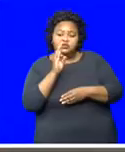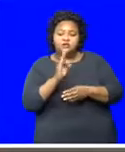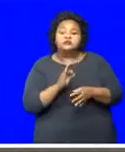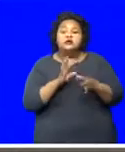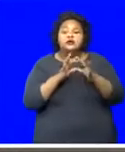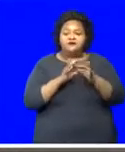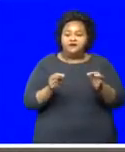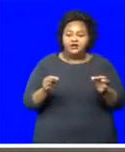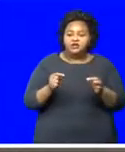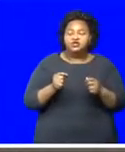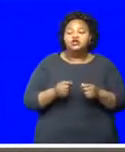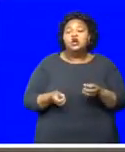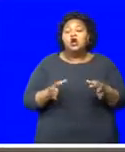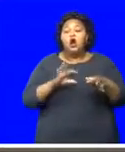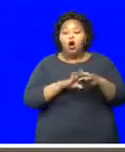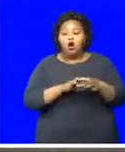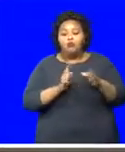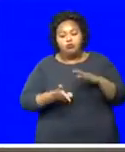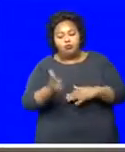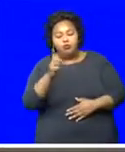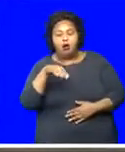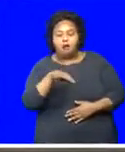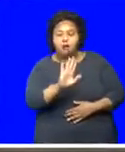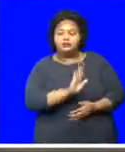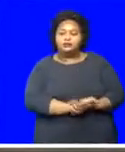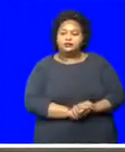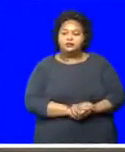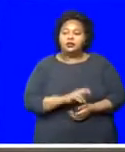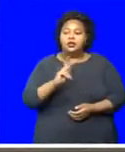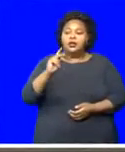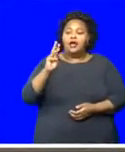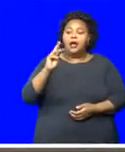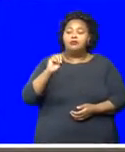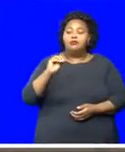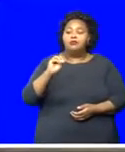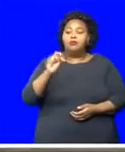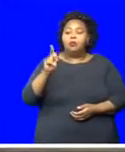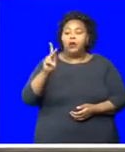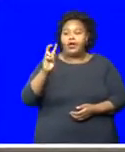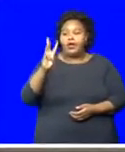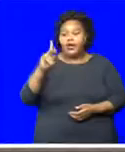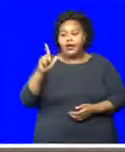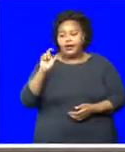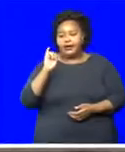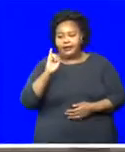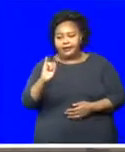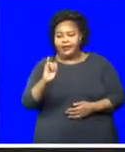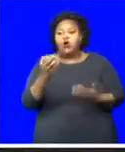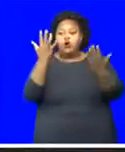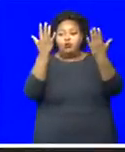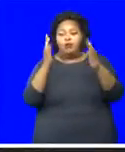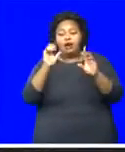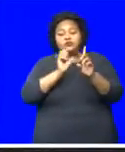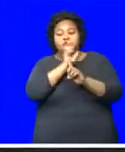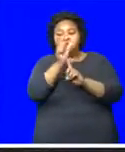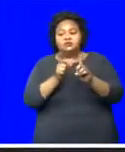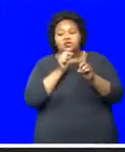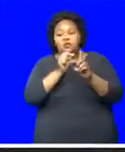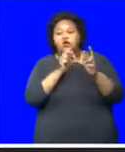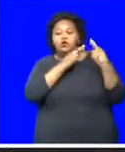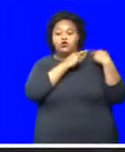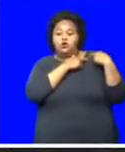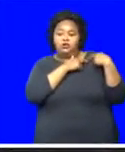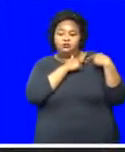likhetho station sekuvotela kamkhweli Vusimuzi Mdluli uchaze ukuthi khona lo lukhetho luhambe njani. Kusukela ekuseni